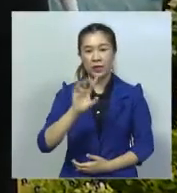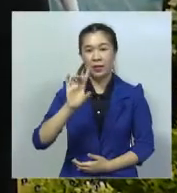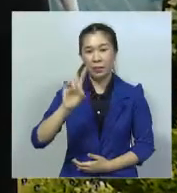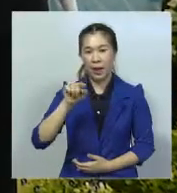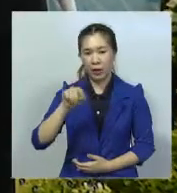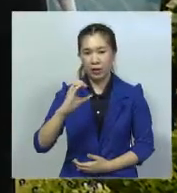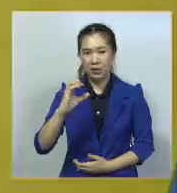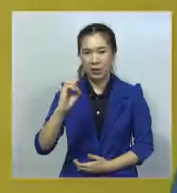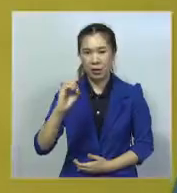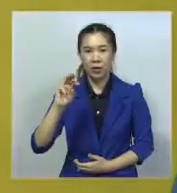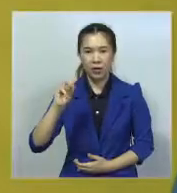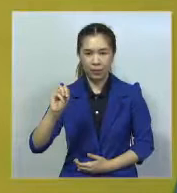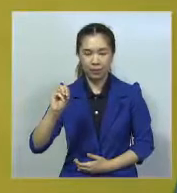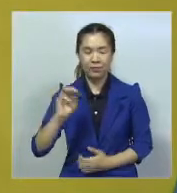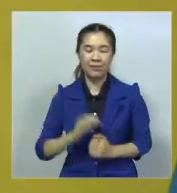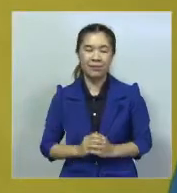www.baikunairak2018.com